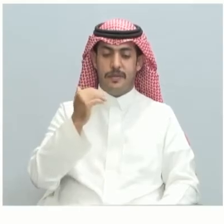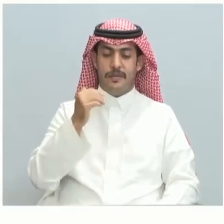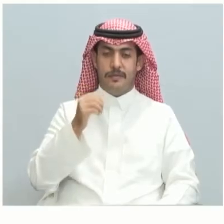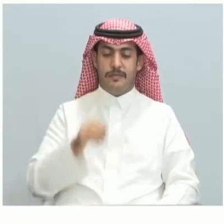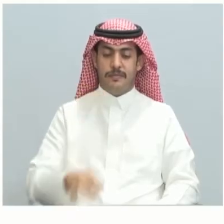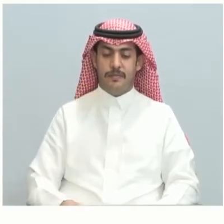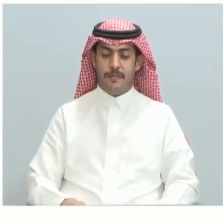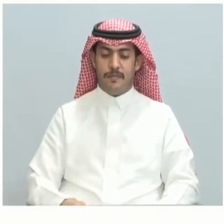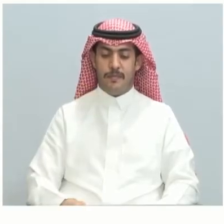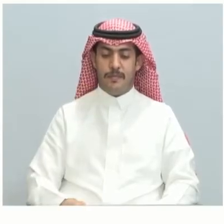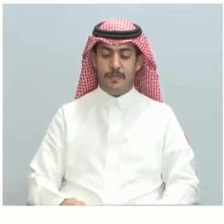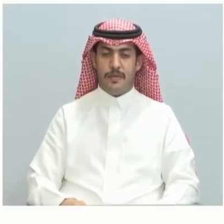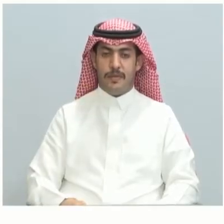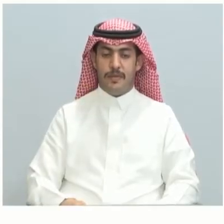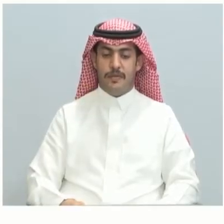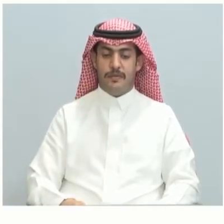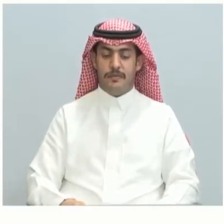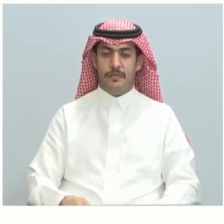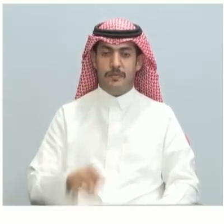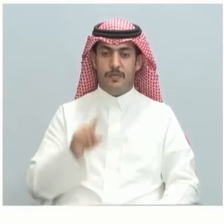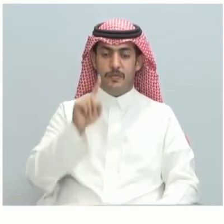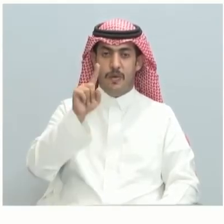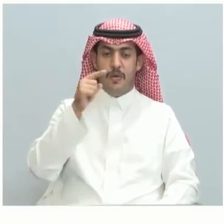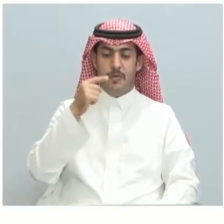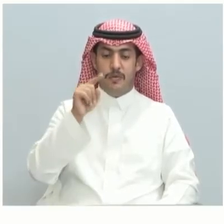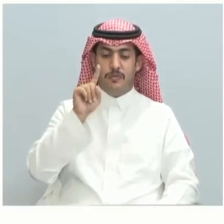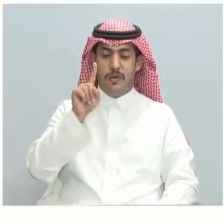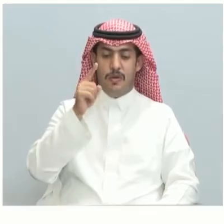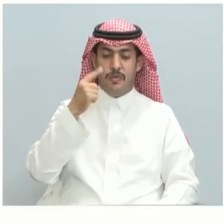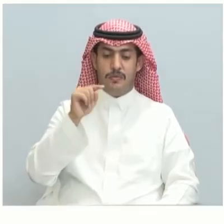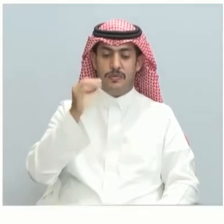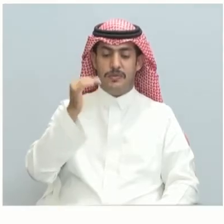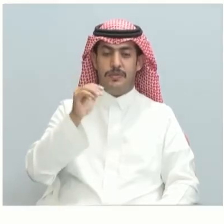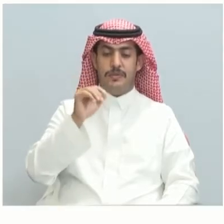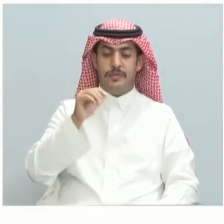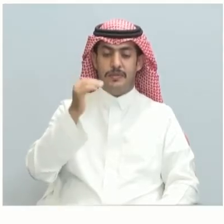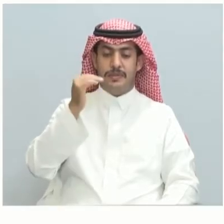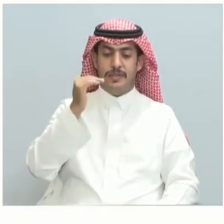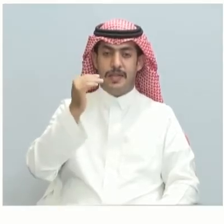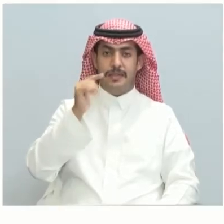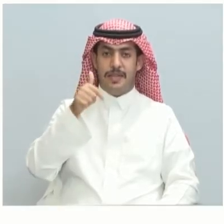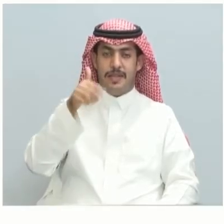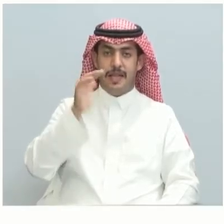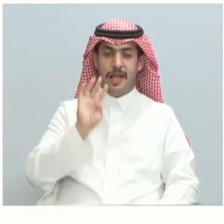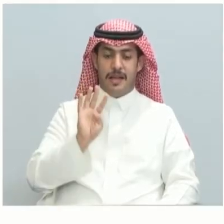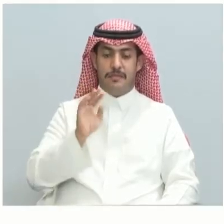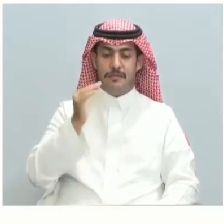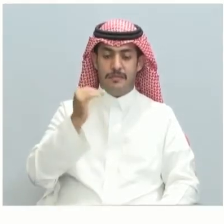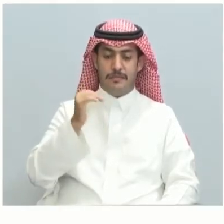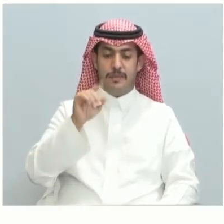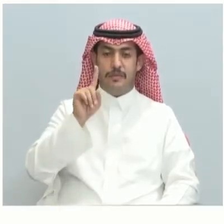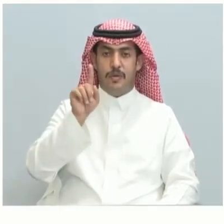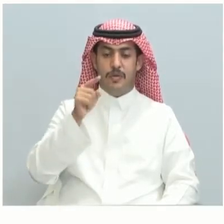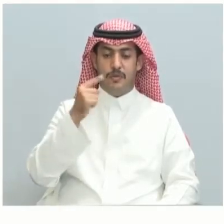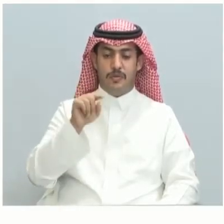همم ااا واحد ونصف هنا 6/4 31 هنا سبعه على